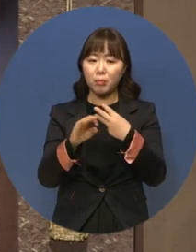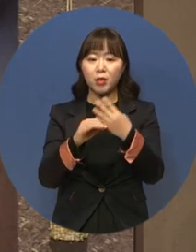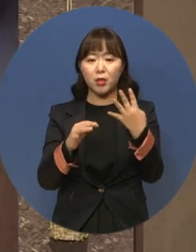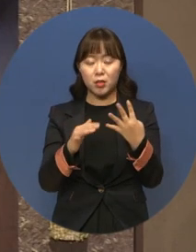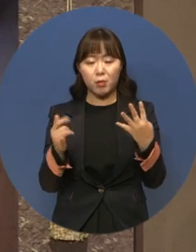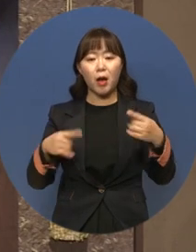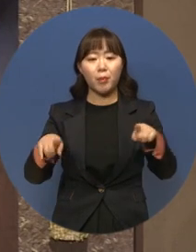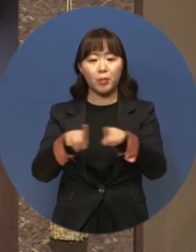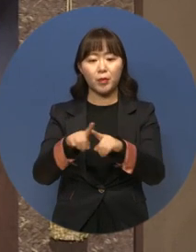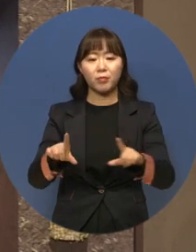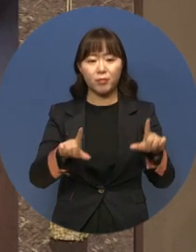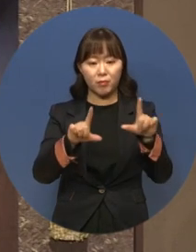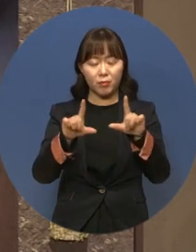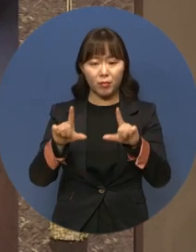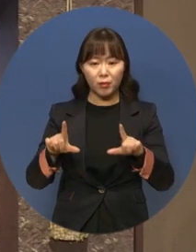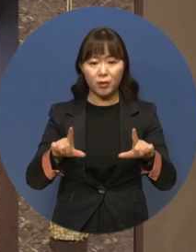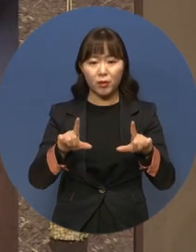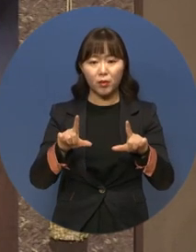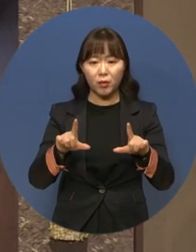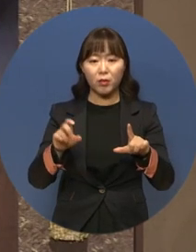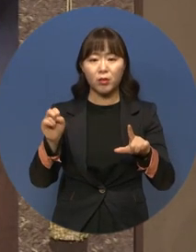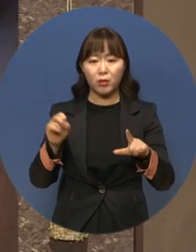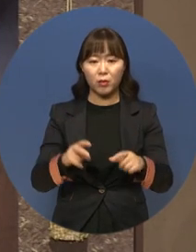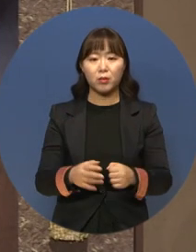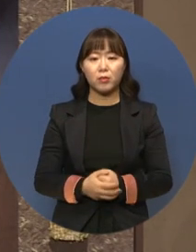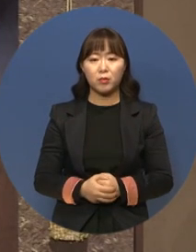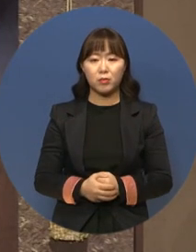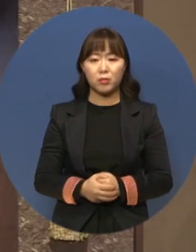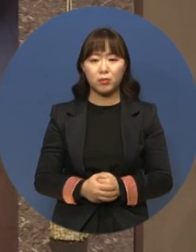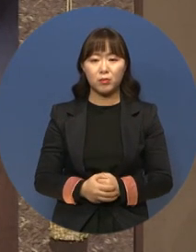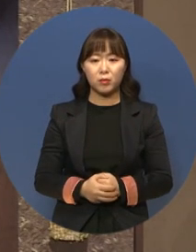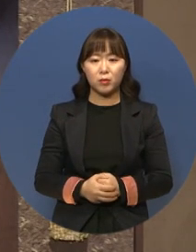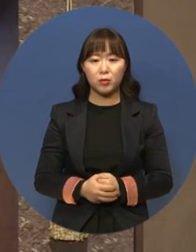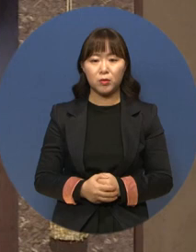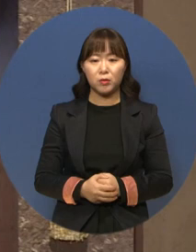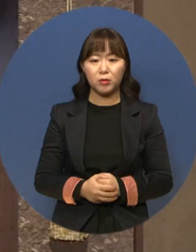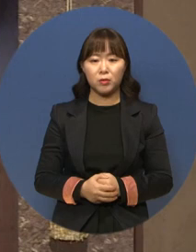같이 살고 계시잖아요. 그리고